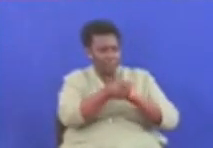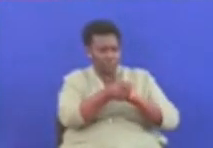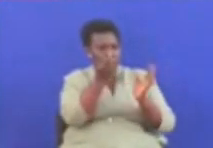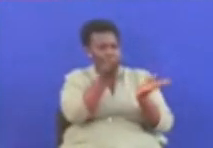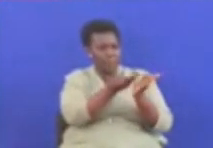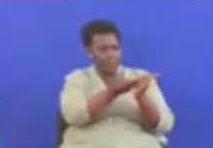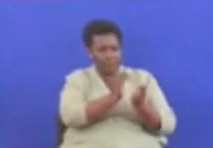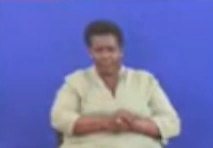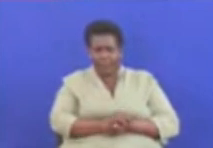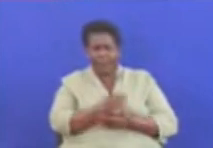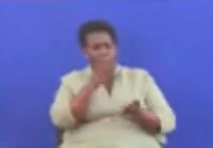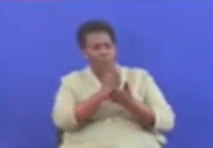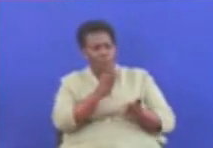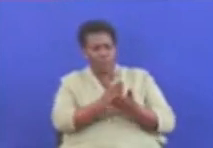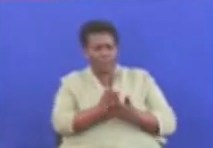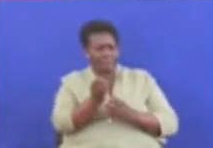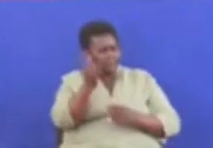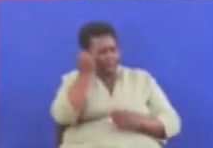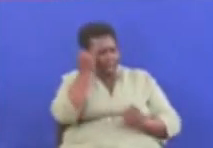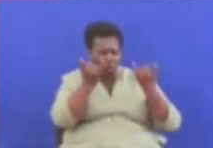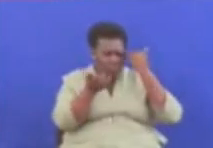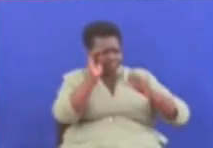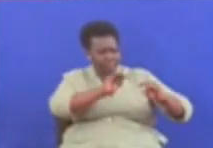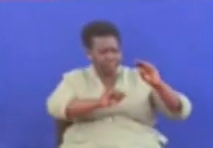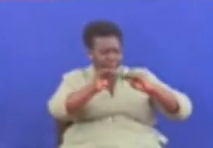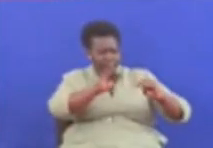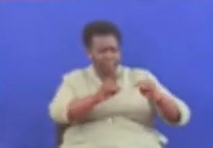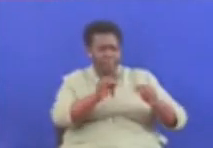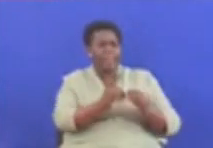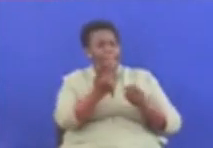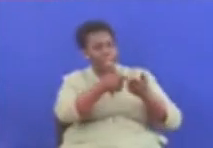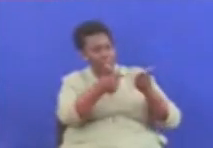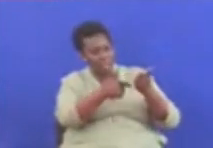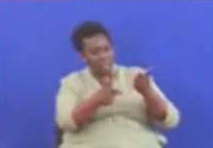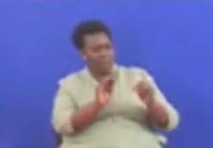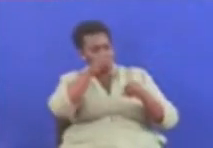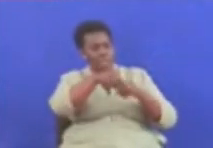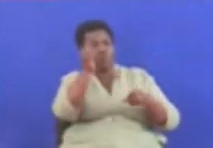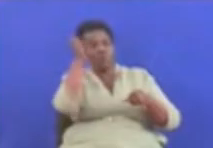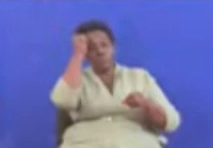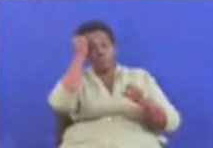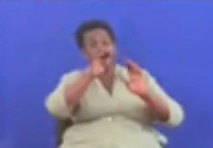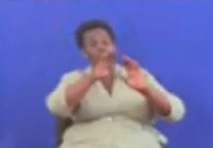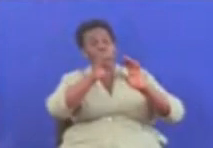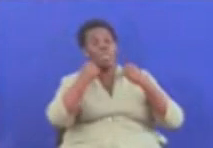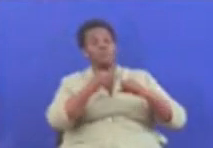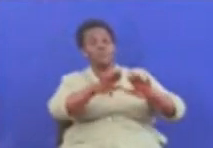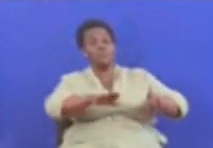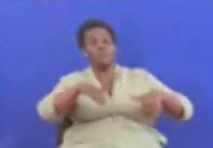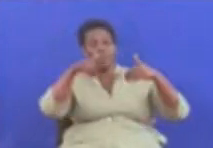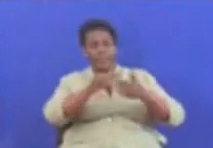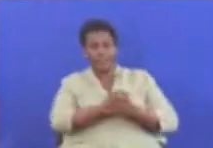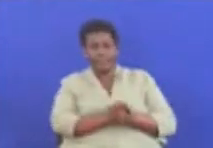wa mchango wao katika kushughulikia mswada huu, naomba majina yao yaingie kwenye kumbukumbu za kudumu za bunge